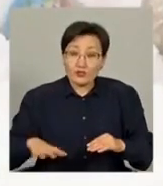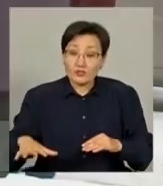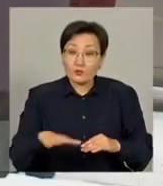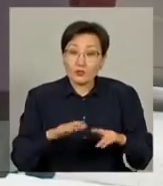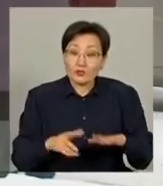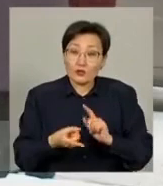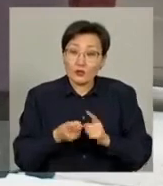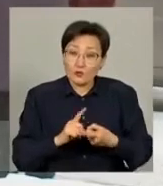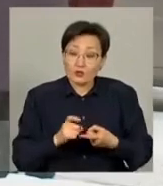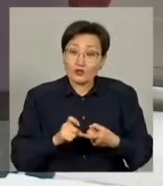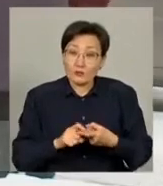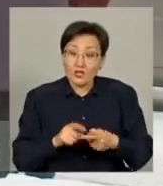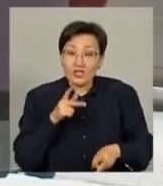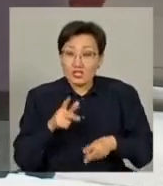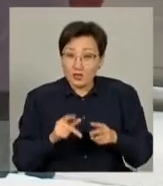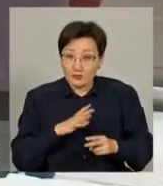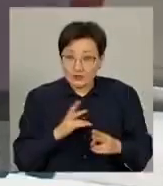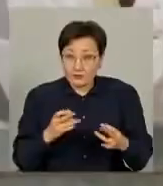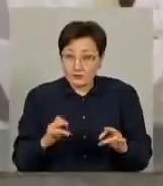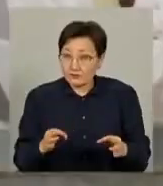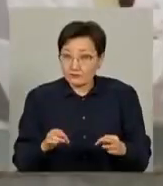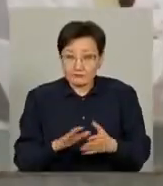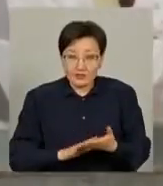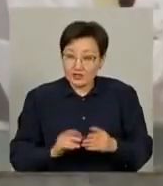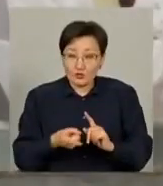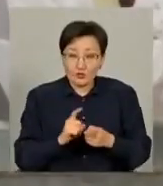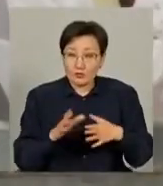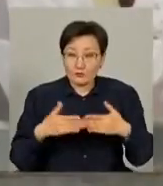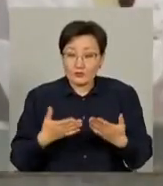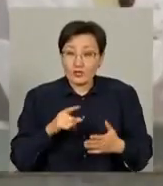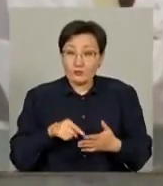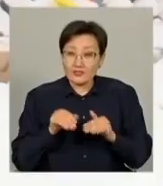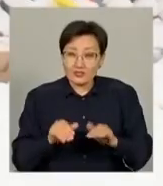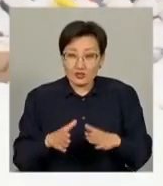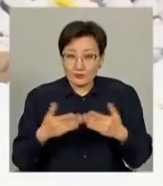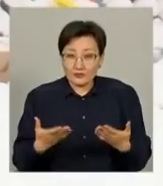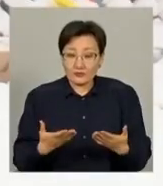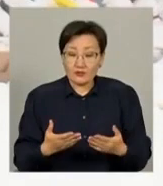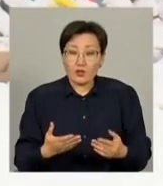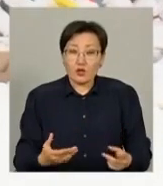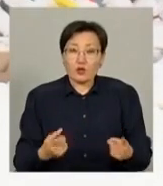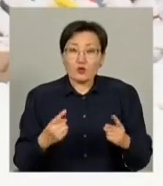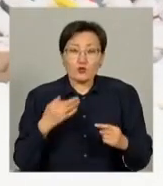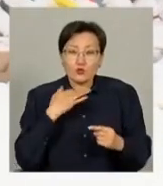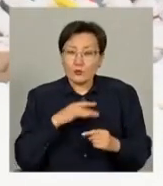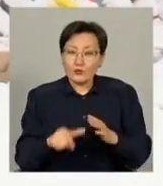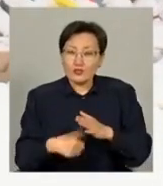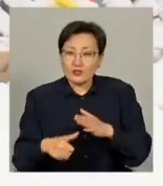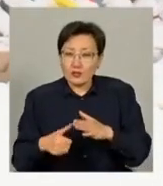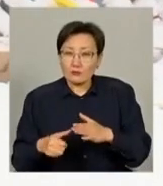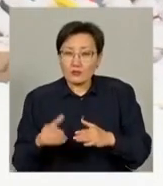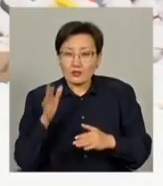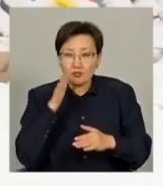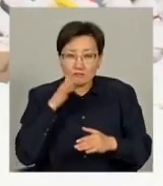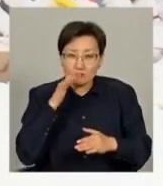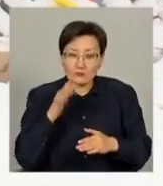орнын ауыстыру жөнінде шағым айтқан. Алайда ештеңе өзгермеген, мәселе шешілмеген. Үлкен-үлкен иттер жүреді, онан қалды